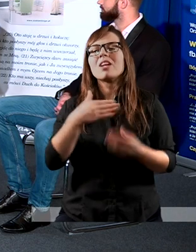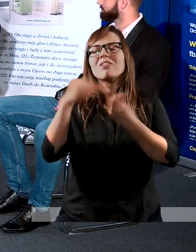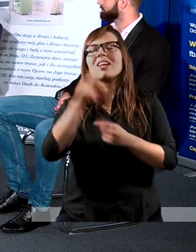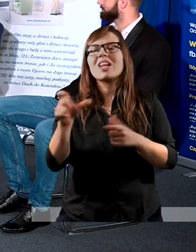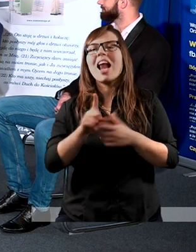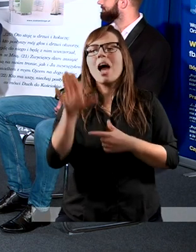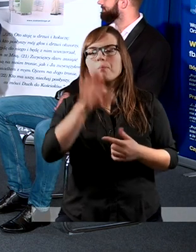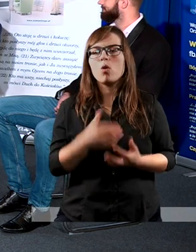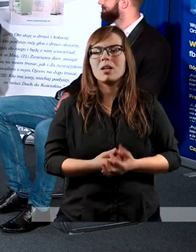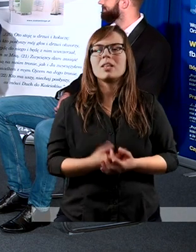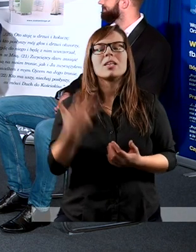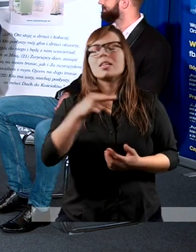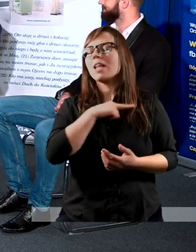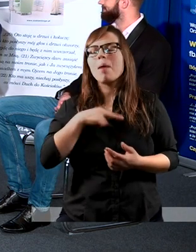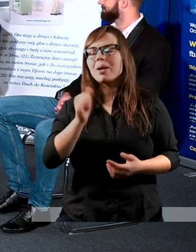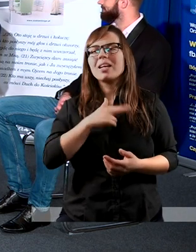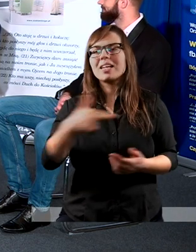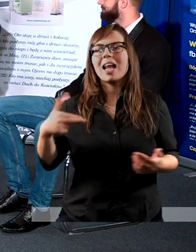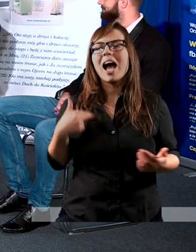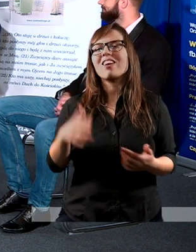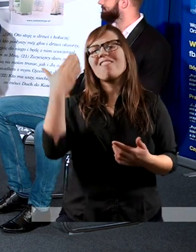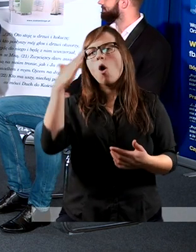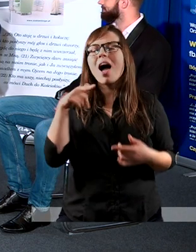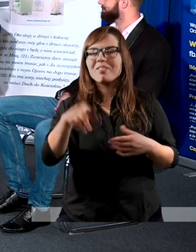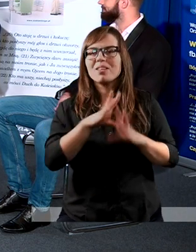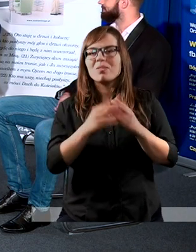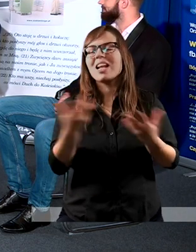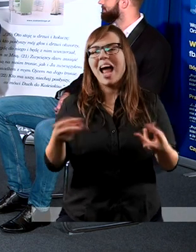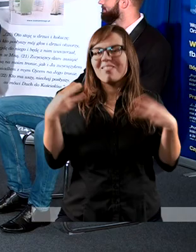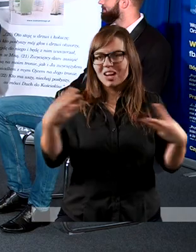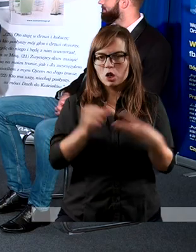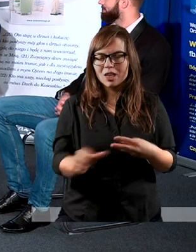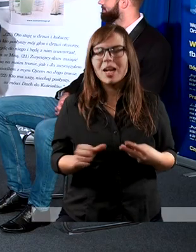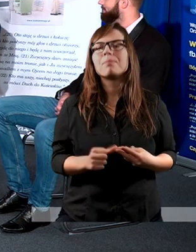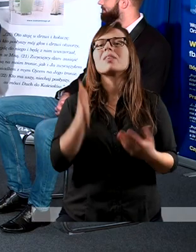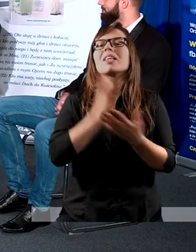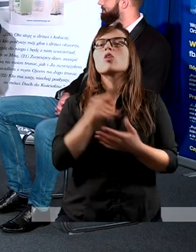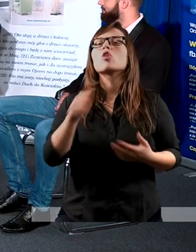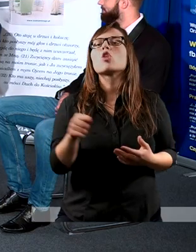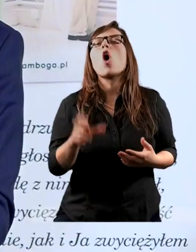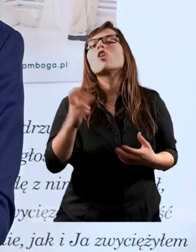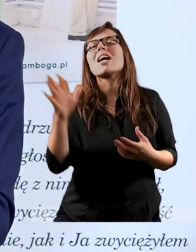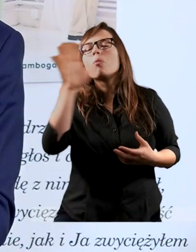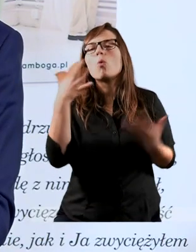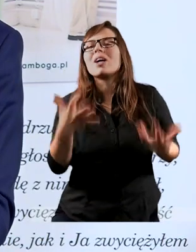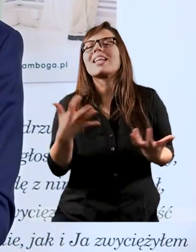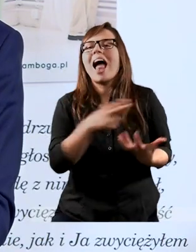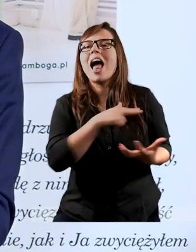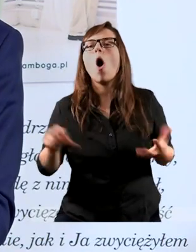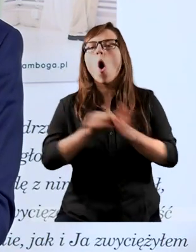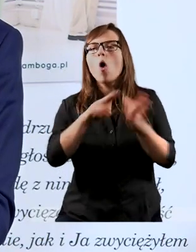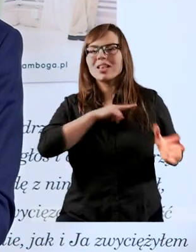Ale to nie my i nasza tutaj jakby wola w tym jest najważniejsza, tylko to, czego Pan Bóg chce od